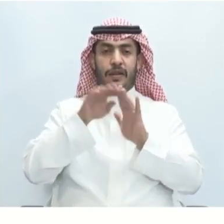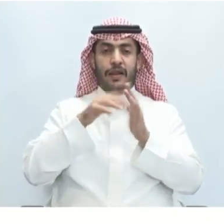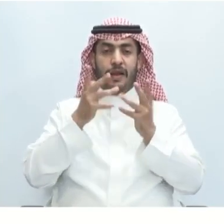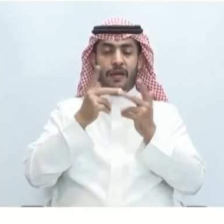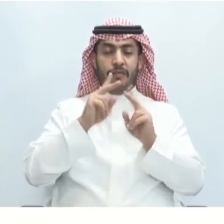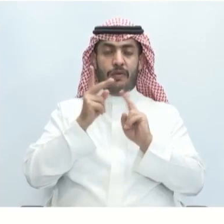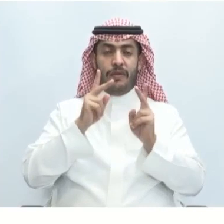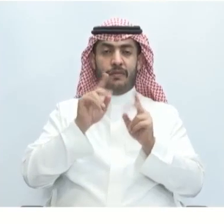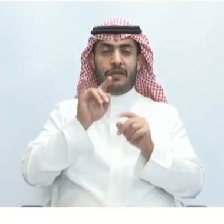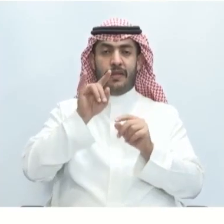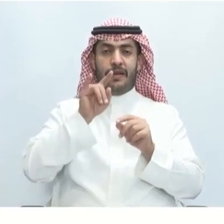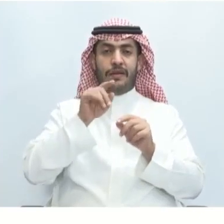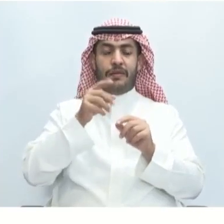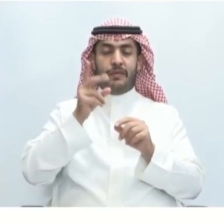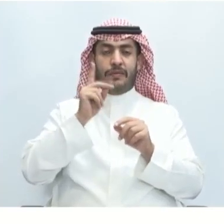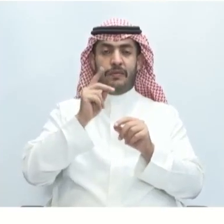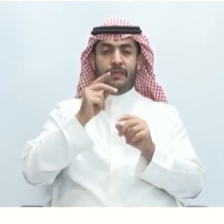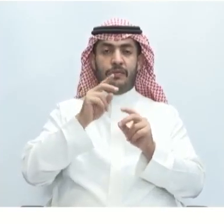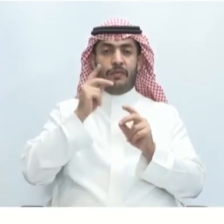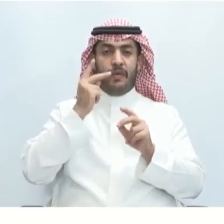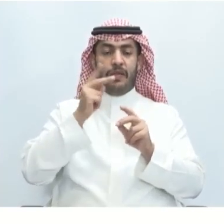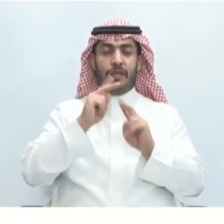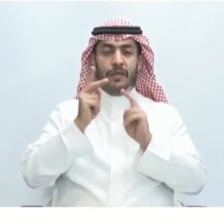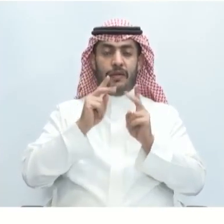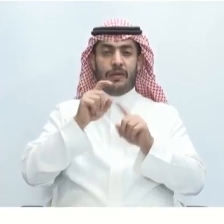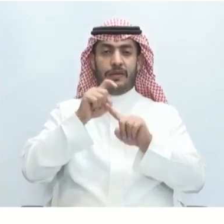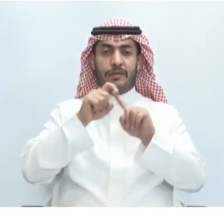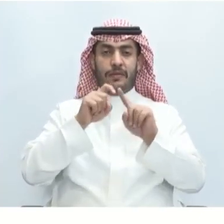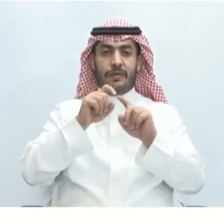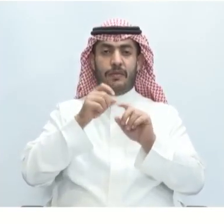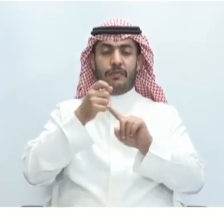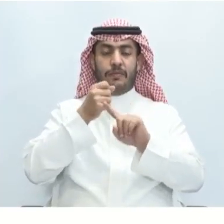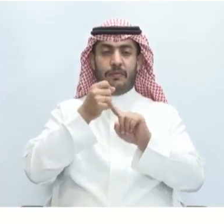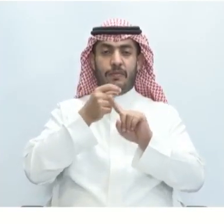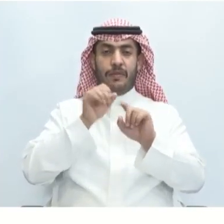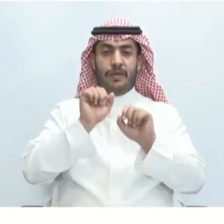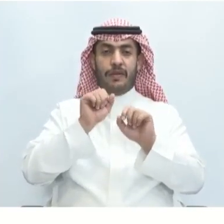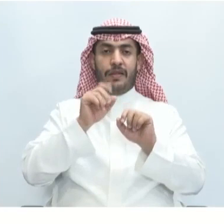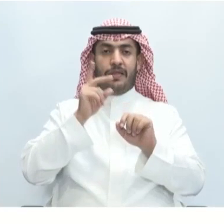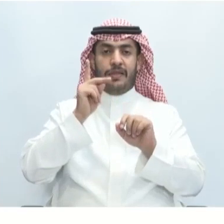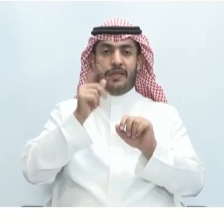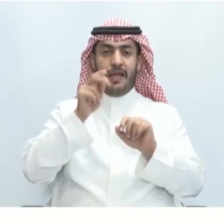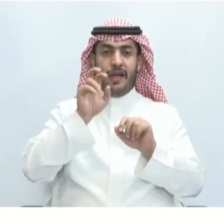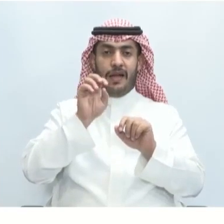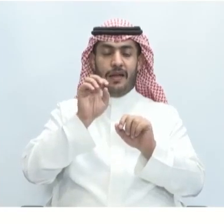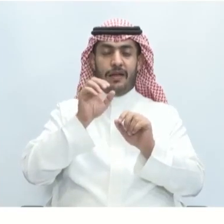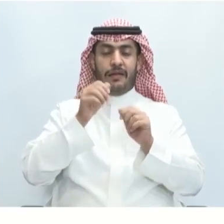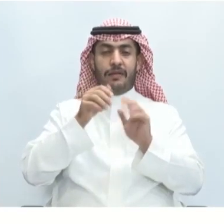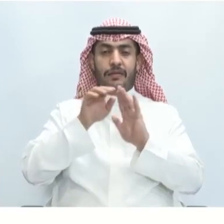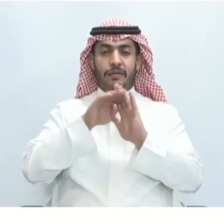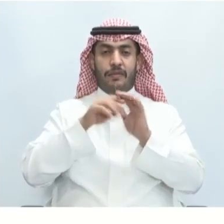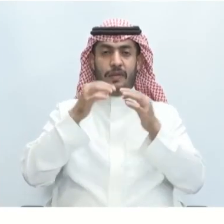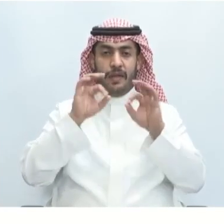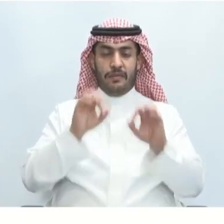مختلفه من الطائرات غير الخدمه اراقب التغير في النسبه المئويه المستغله من الطاقه او قدره استيعابيه